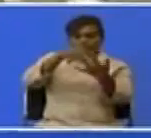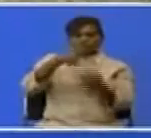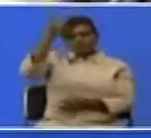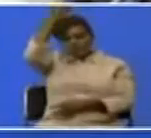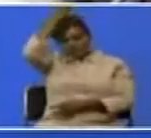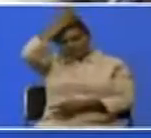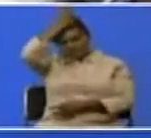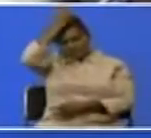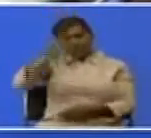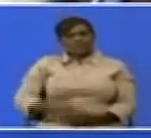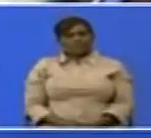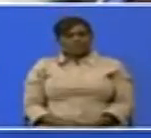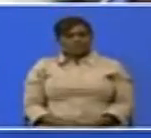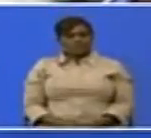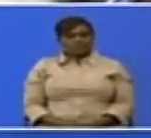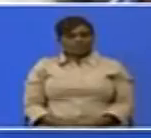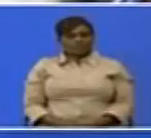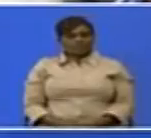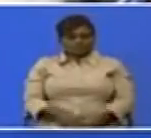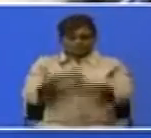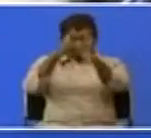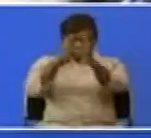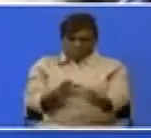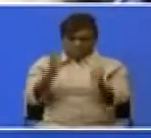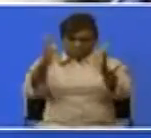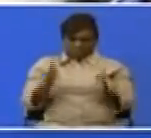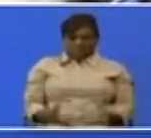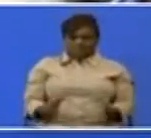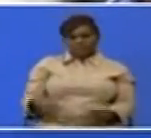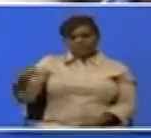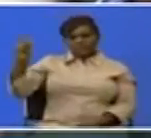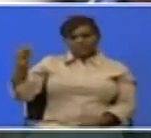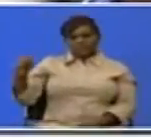mashambani. Mark Namaswa, KTN Leo.